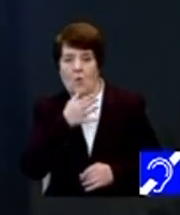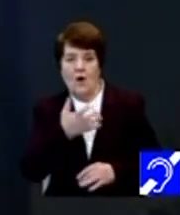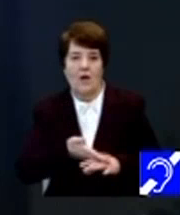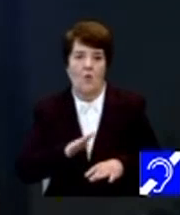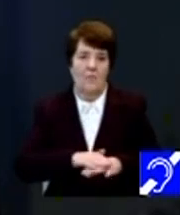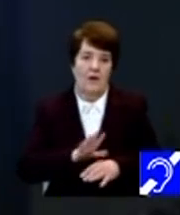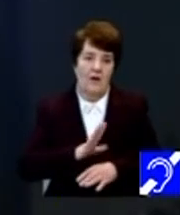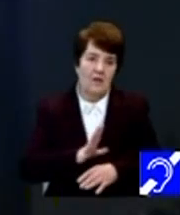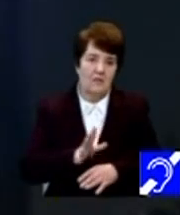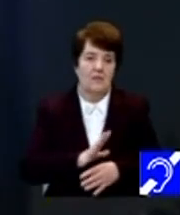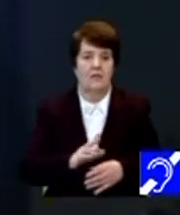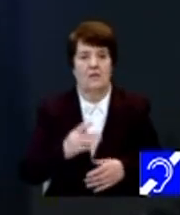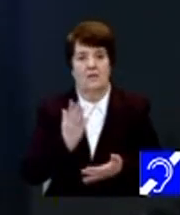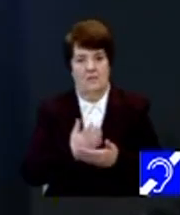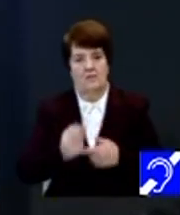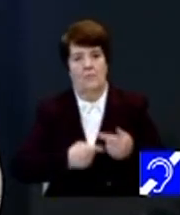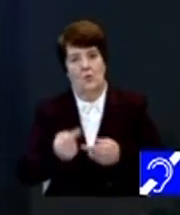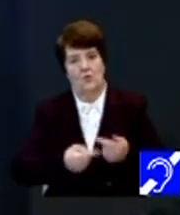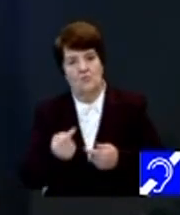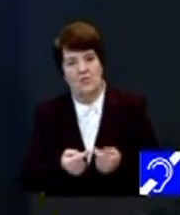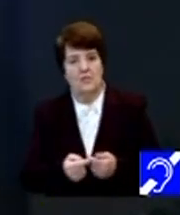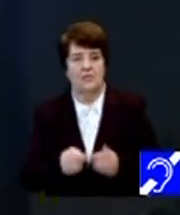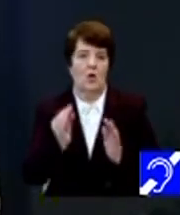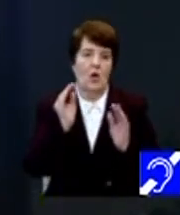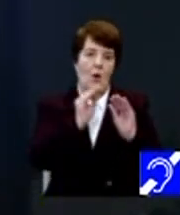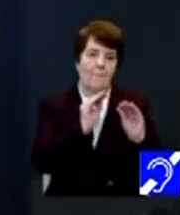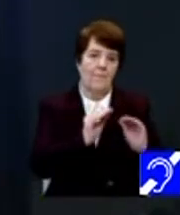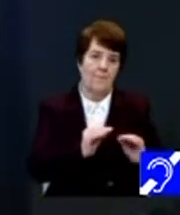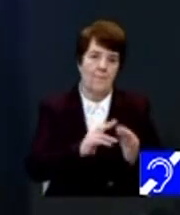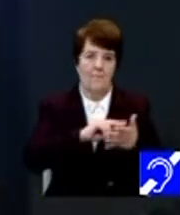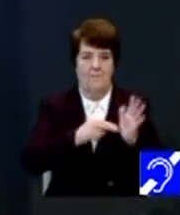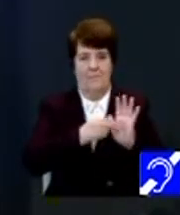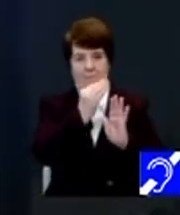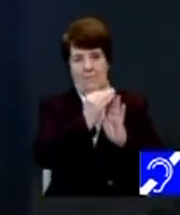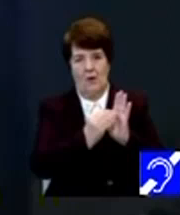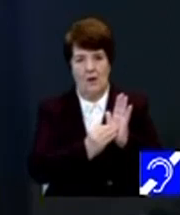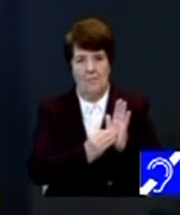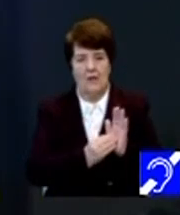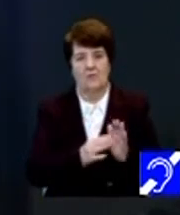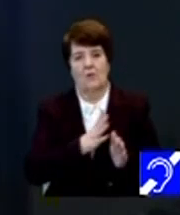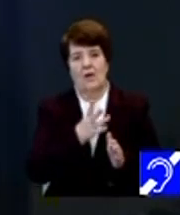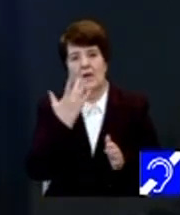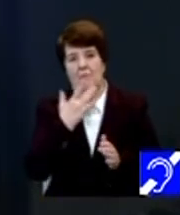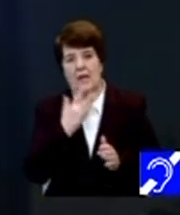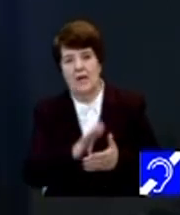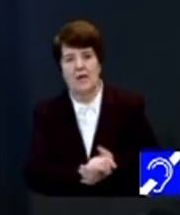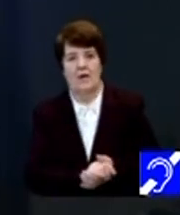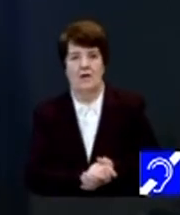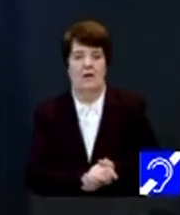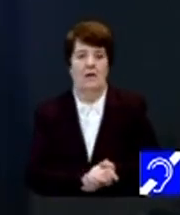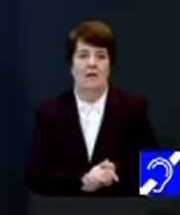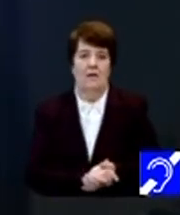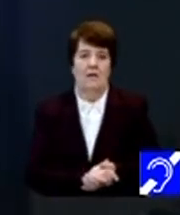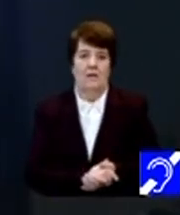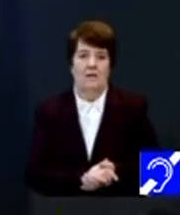de ori e mai complicat. Avem un proces în care programatorii avem un overlay cu Statele Unite,